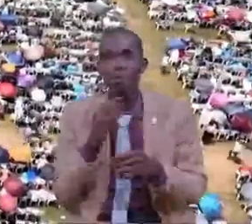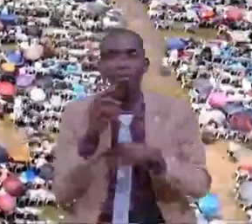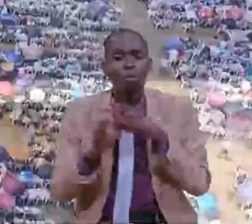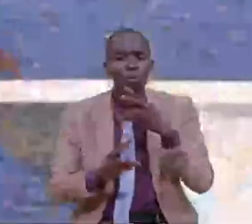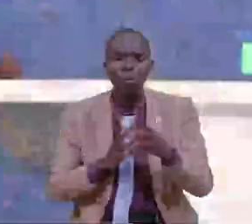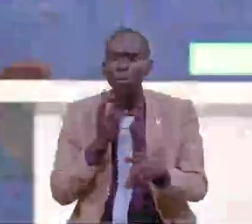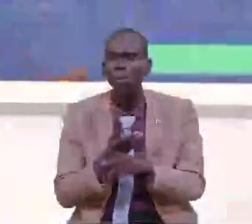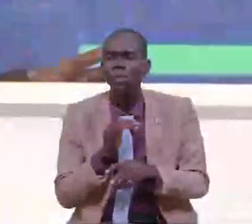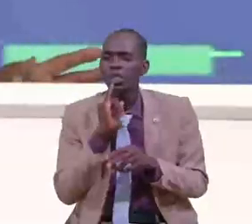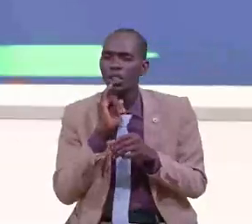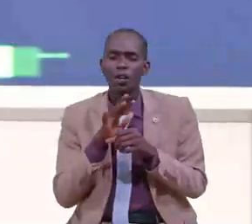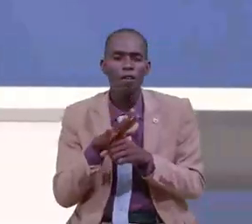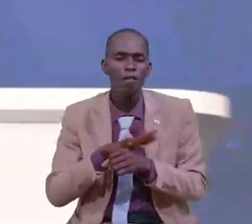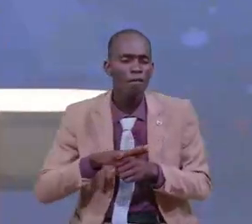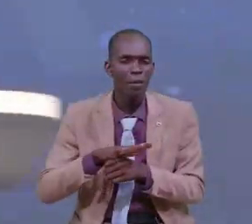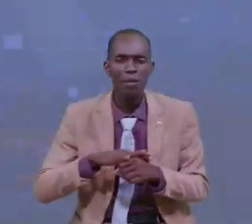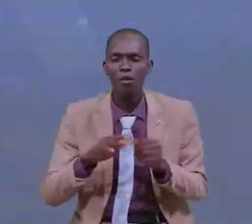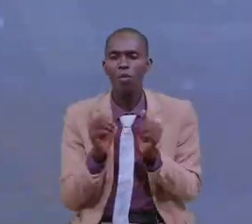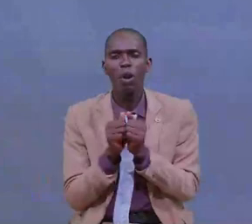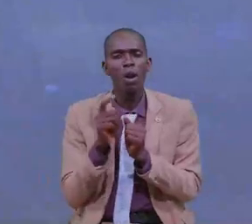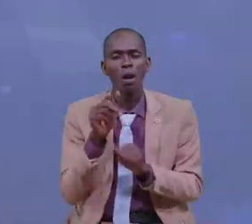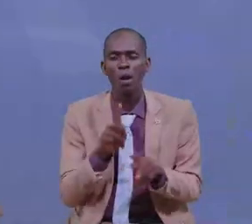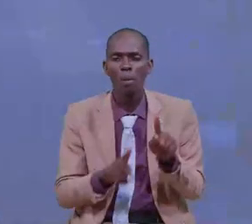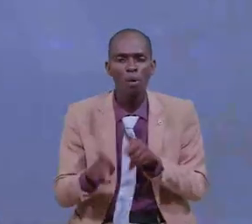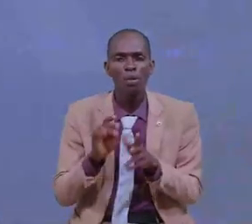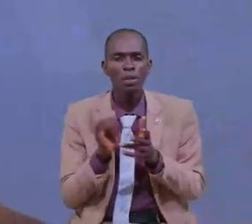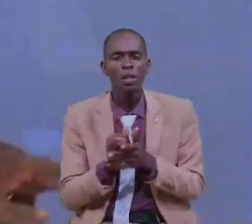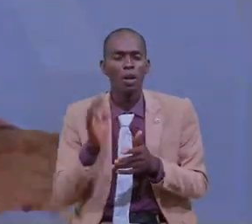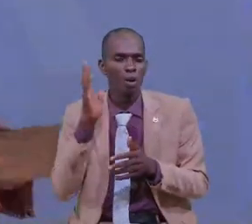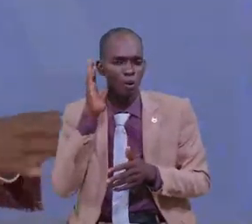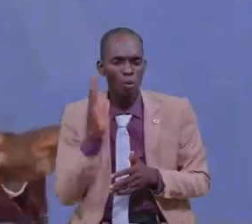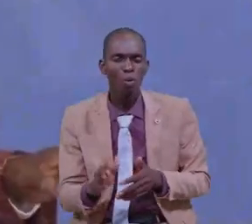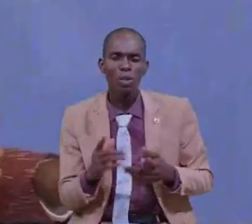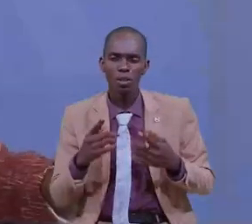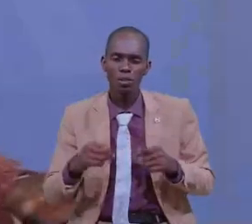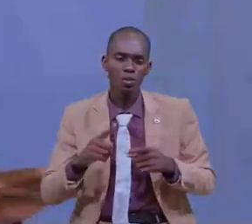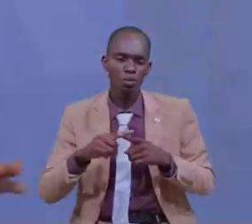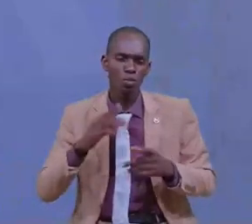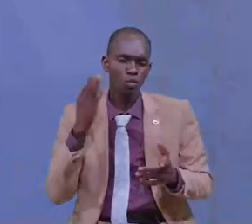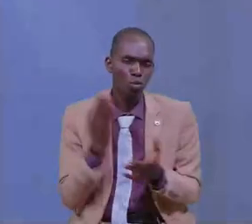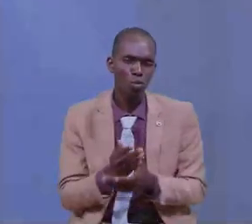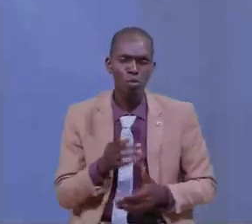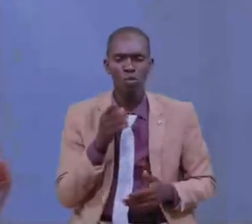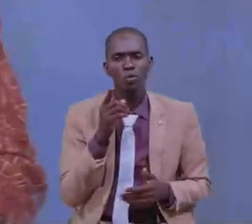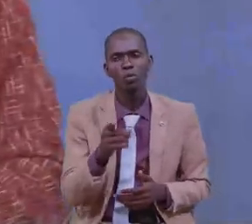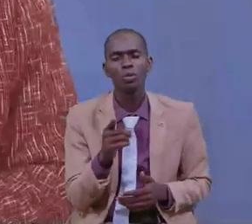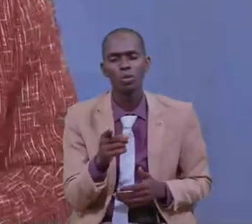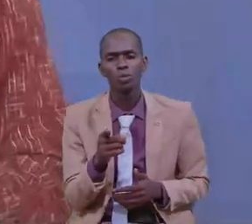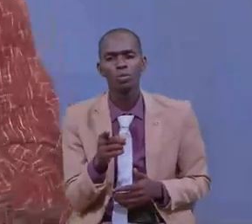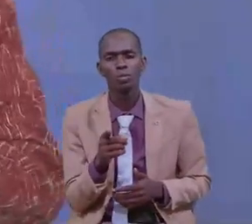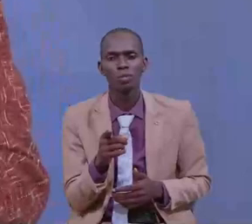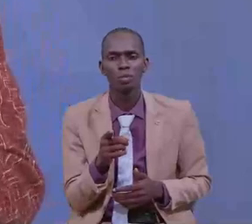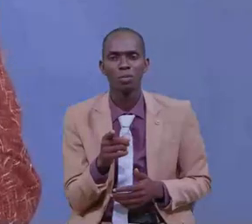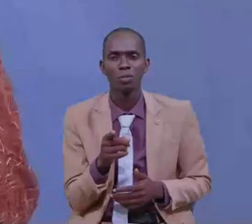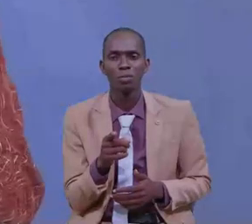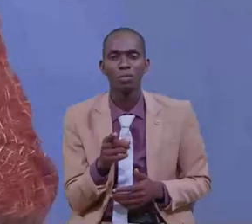Le monde est rempli de ceux qui versent du sable dans le puits que